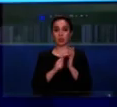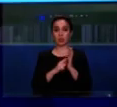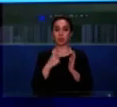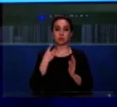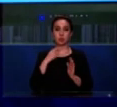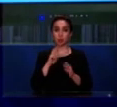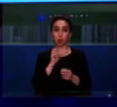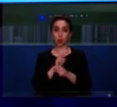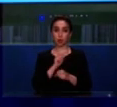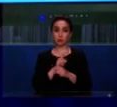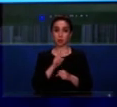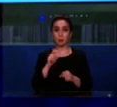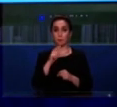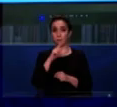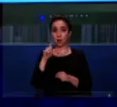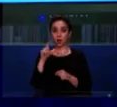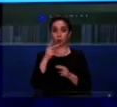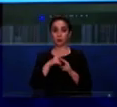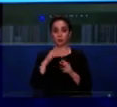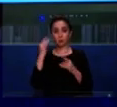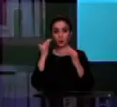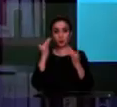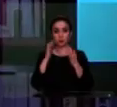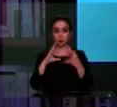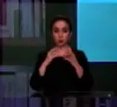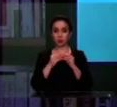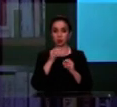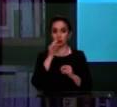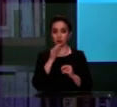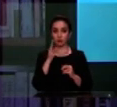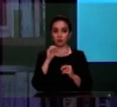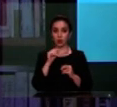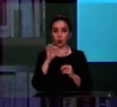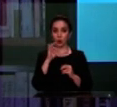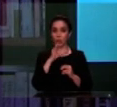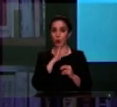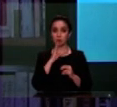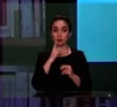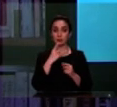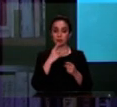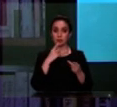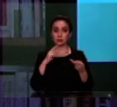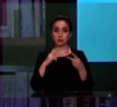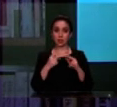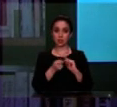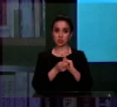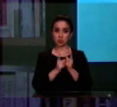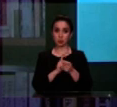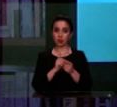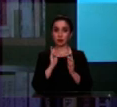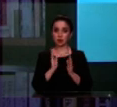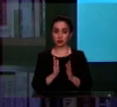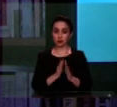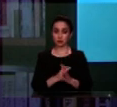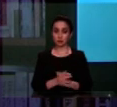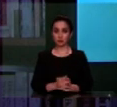7-topshiriq. Maqollarning mazmunini ayting va ona tilingizga tarjima qiling.